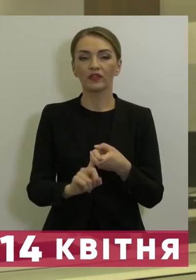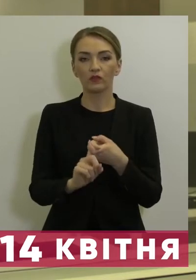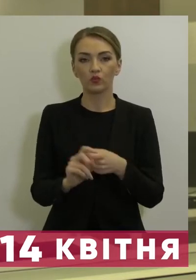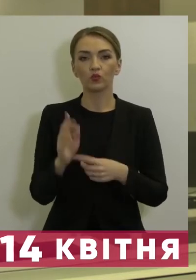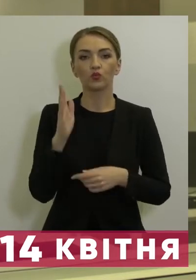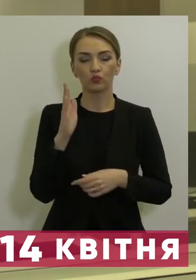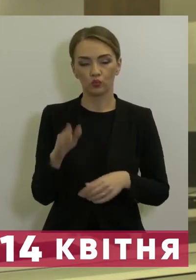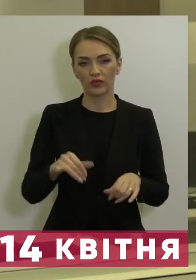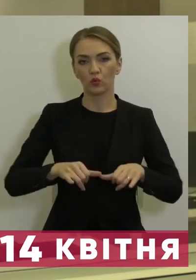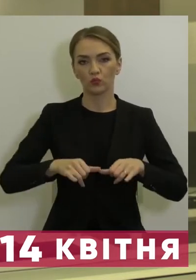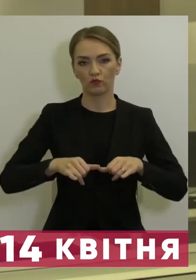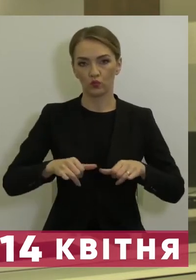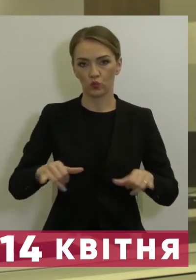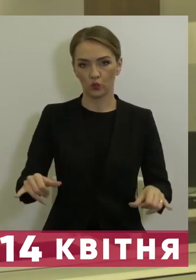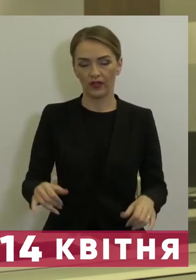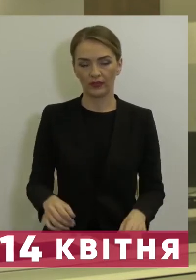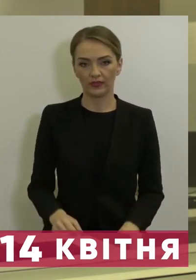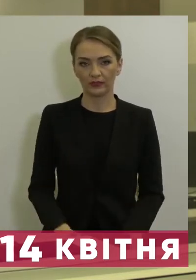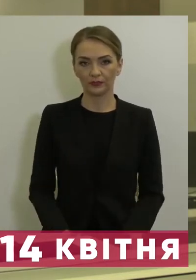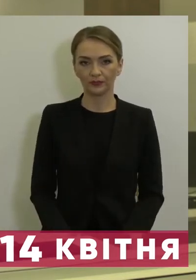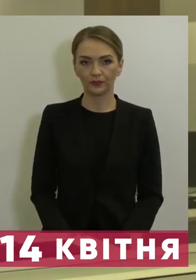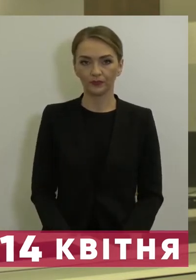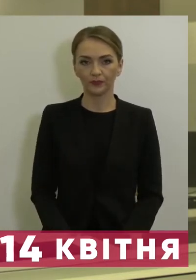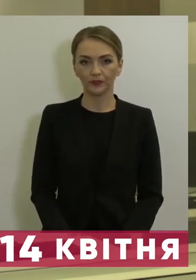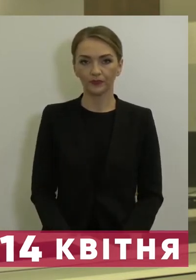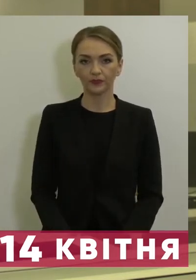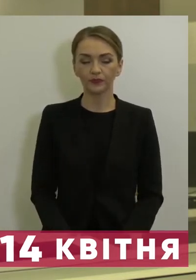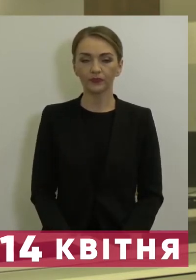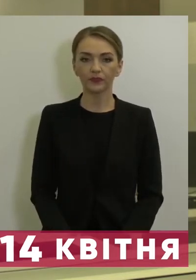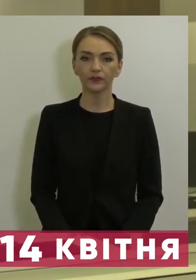буде розповсюджуватись.